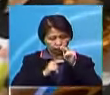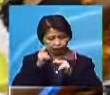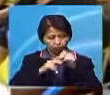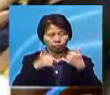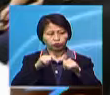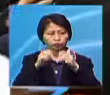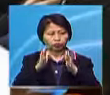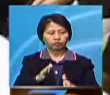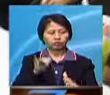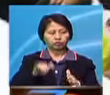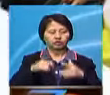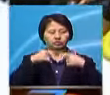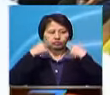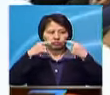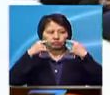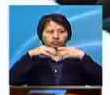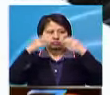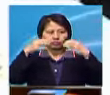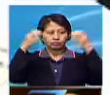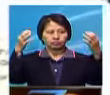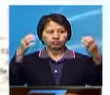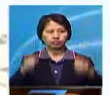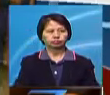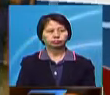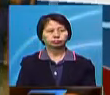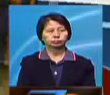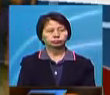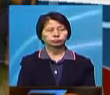SEA yang cemerlang.